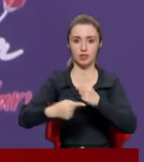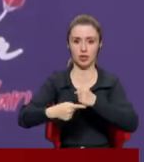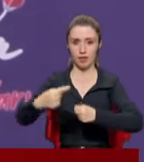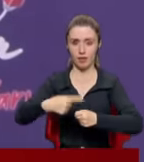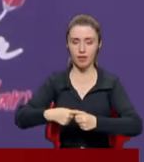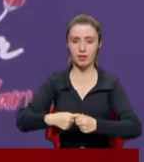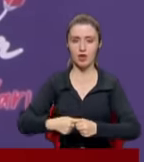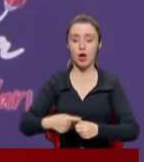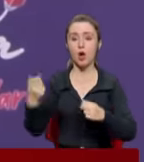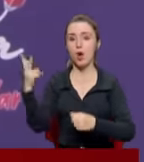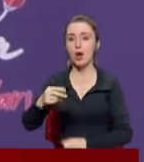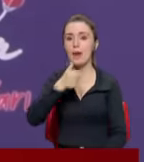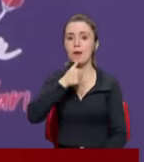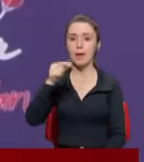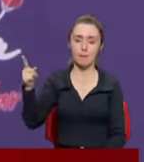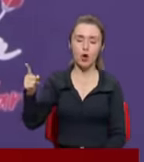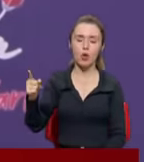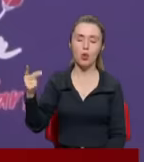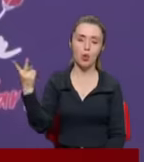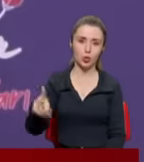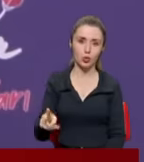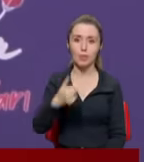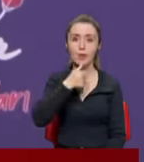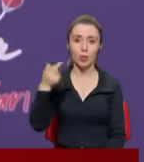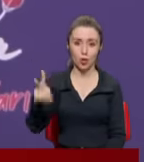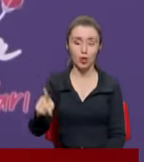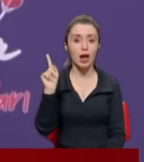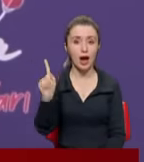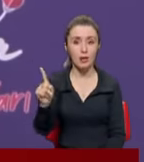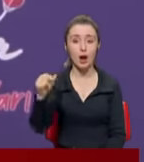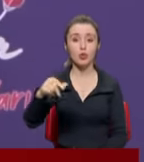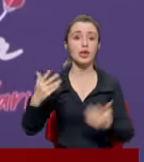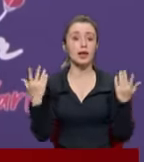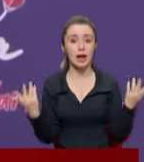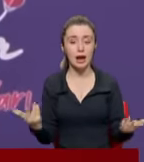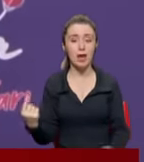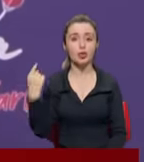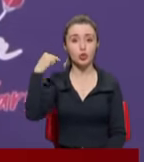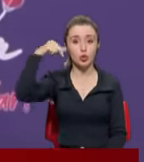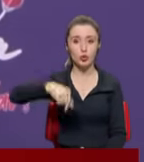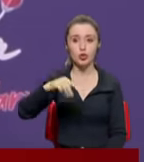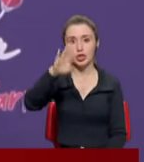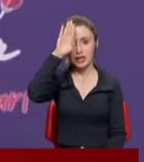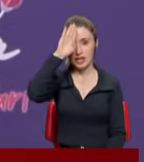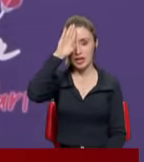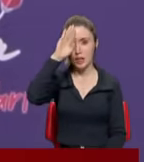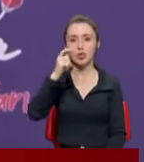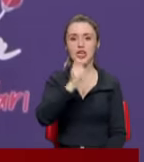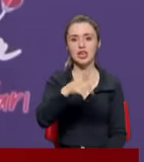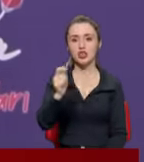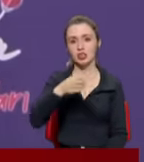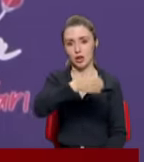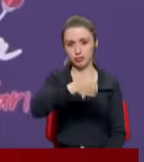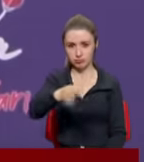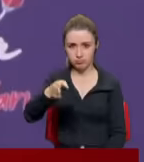iı babacığımı kaybettim ama buna rağmen dün bugün İstanbul'un ilçelerini